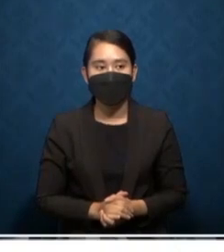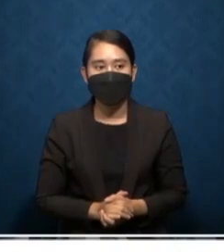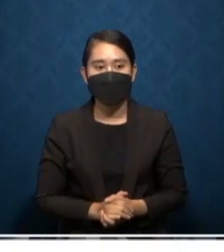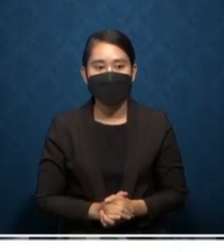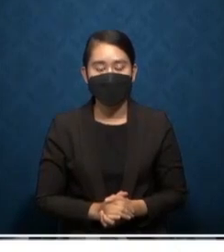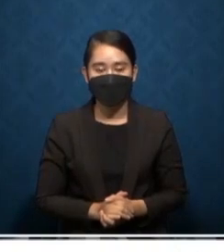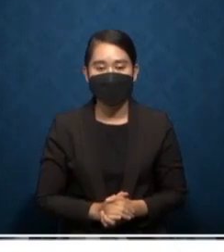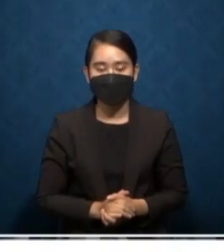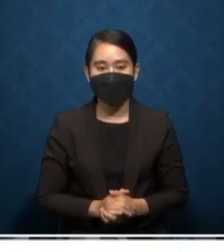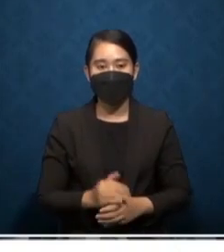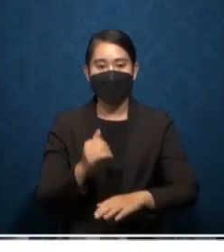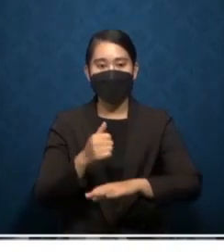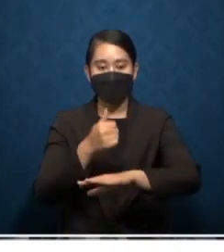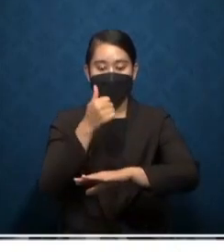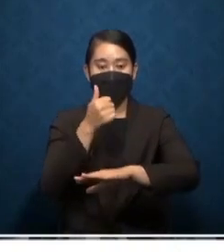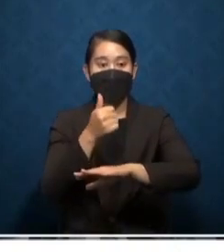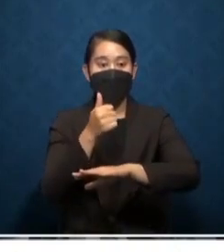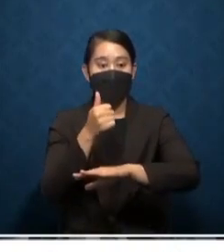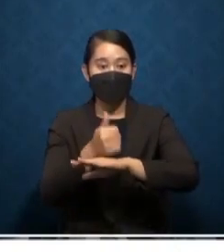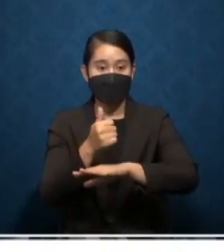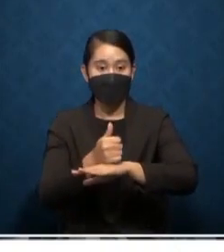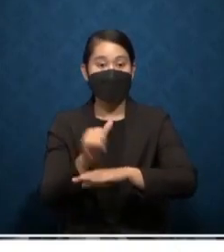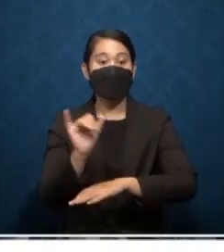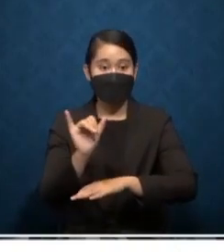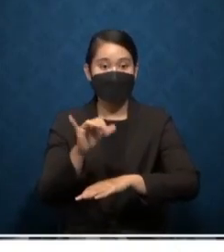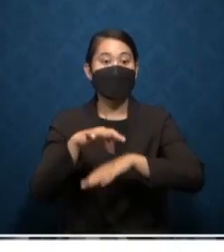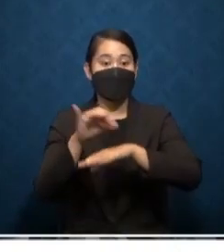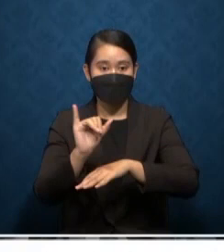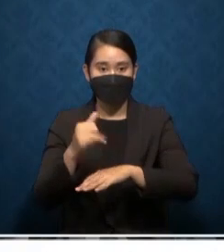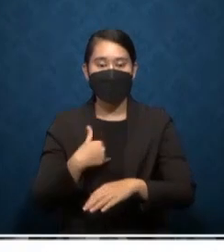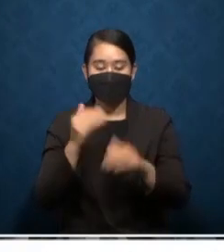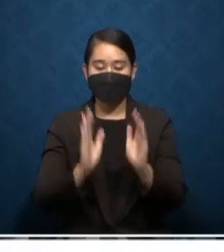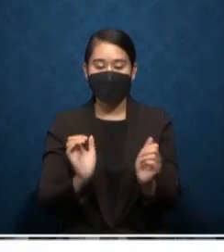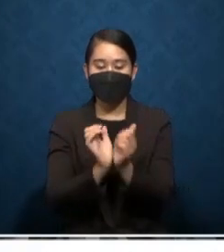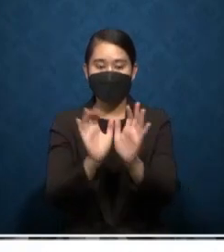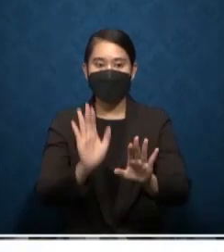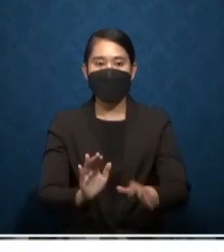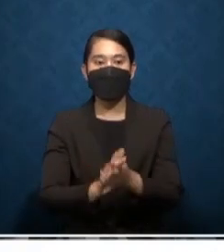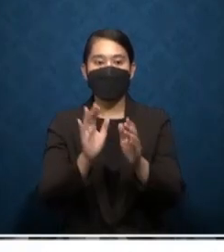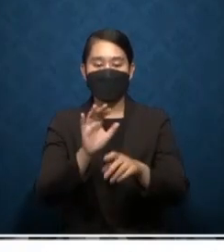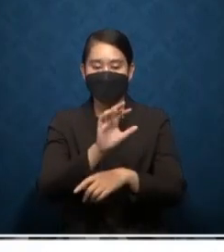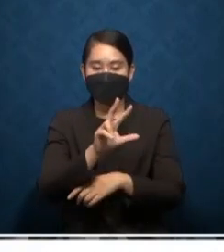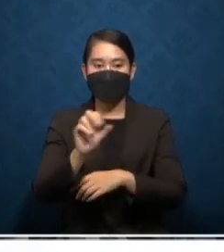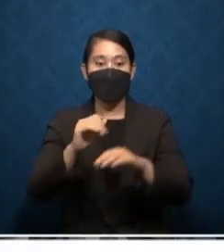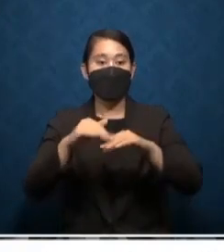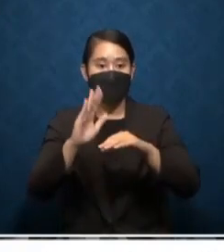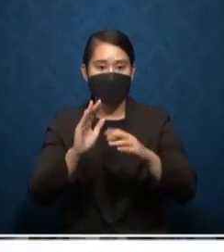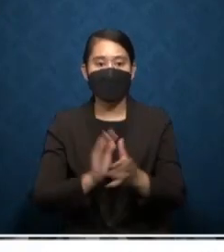มตีรุธิธรรนี้มีนักโทษประมาณ 3,90,000 คนทั้งเด็ดขาดและไม่เด็ขาด